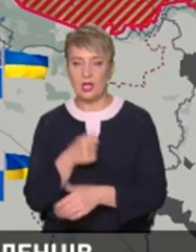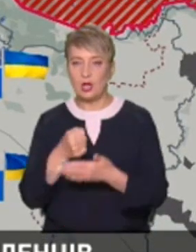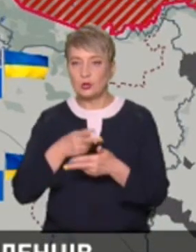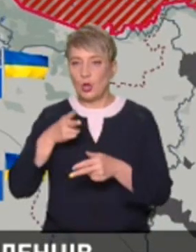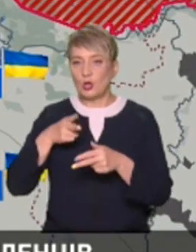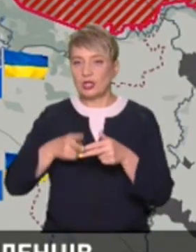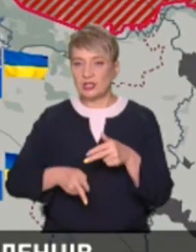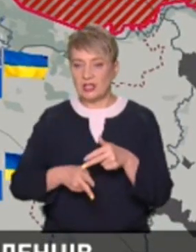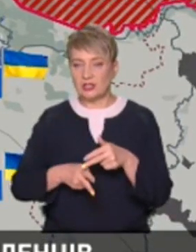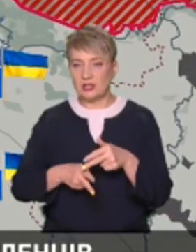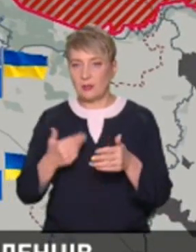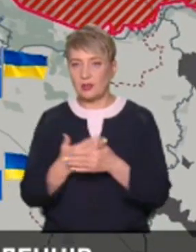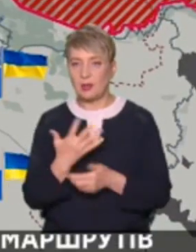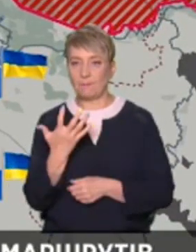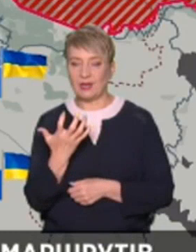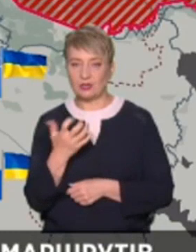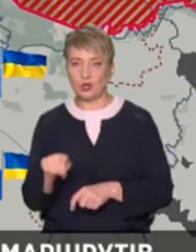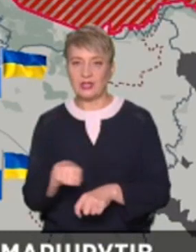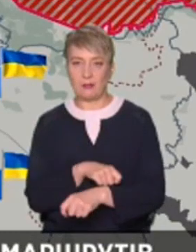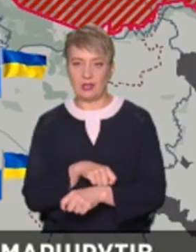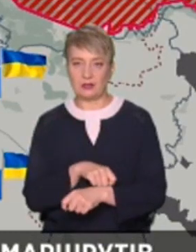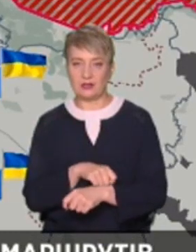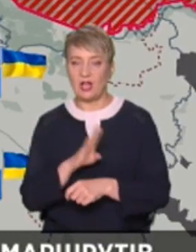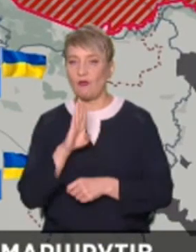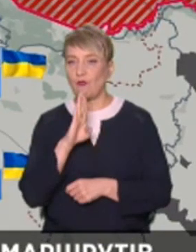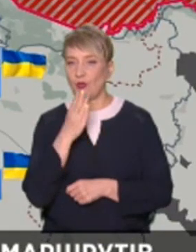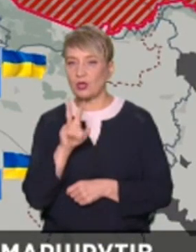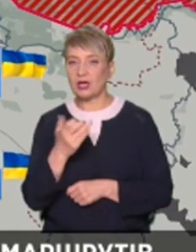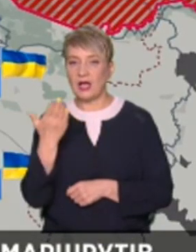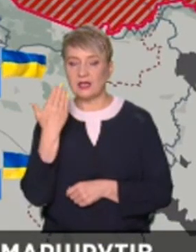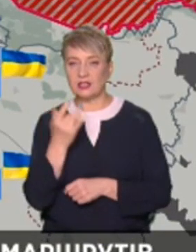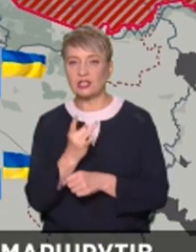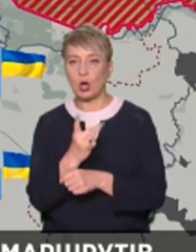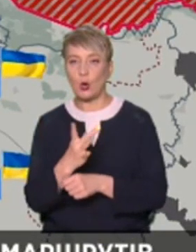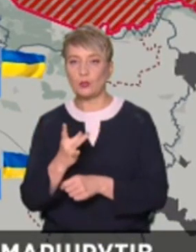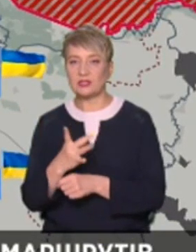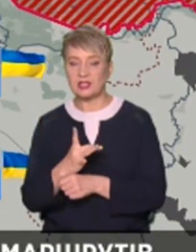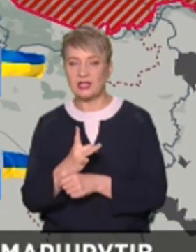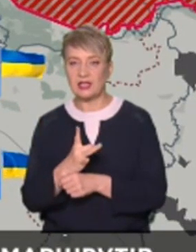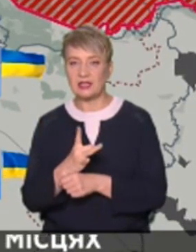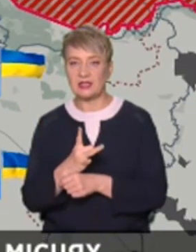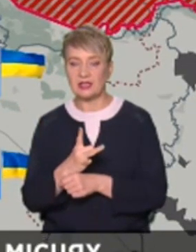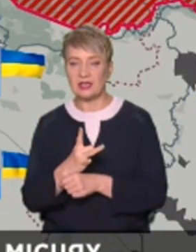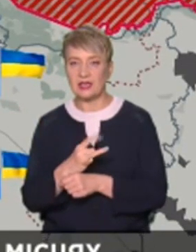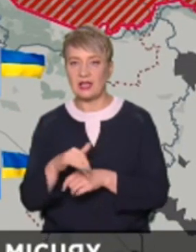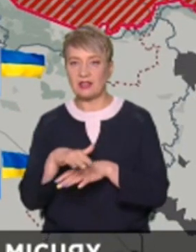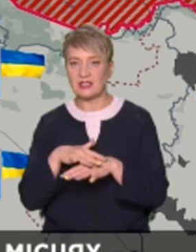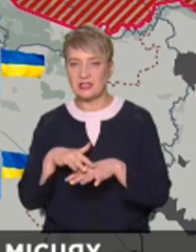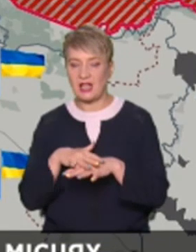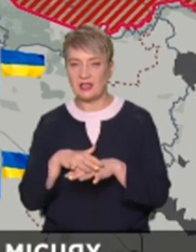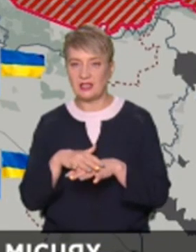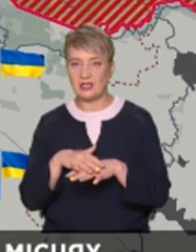цілі взагалі майже півсотні. Разом з тим, ворог, як і раніше, обстрілює населені пункти на межі підконтрольних Україні